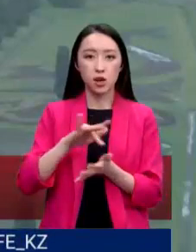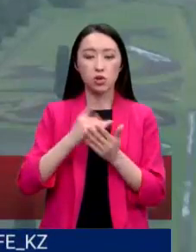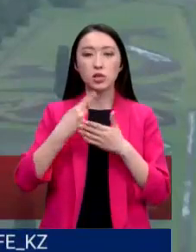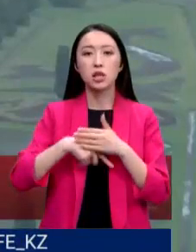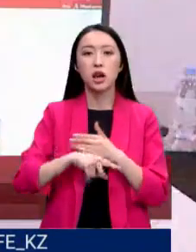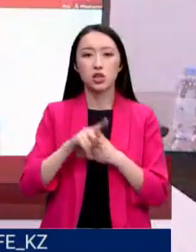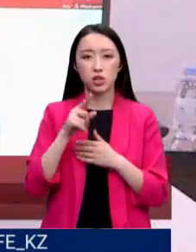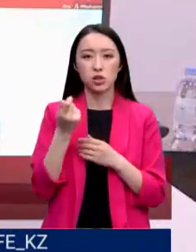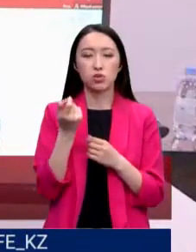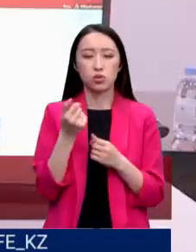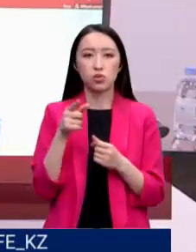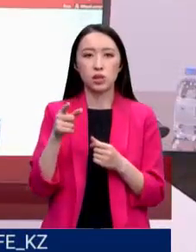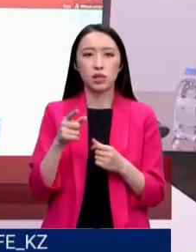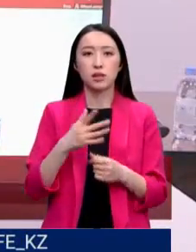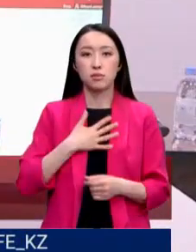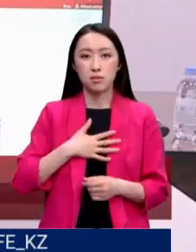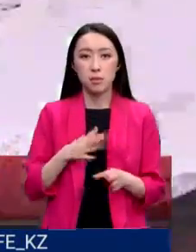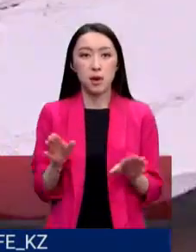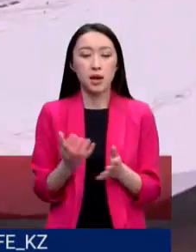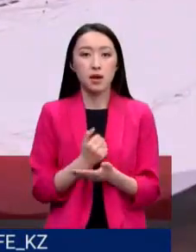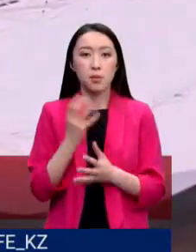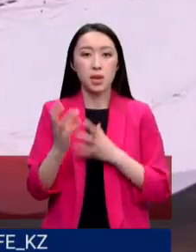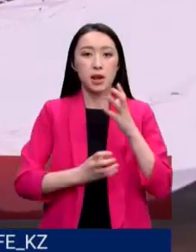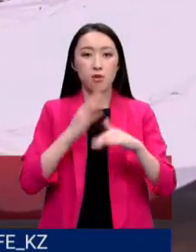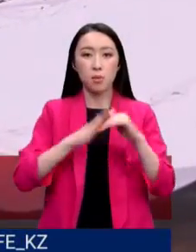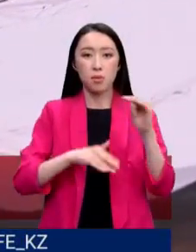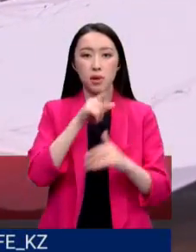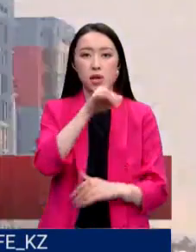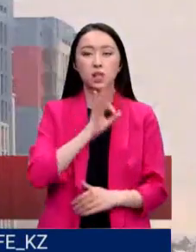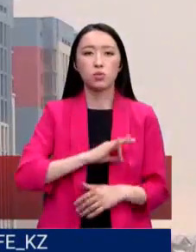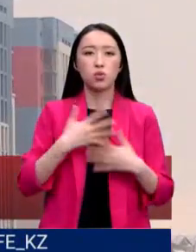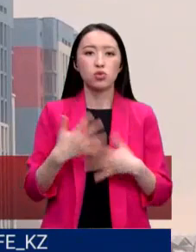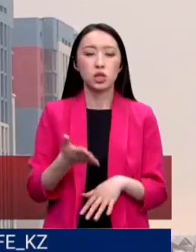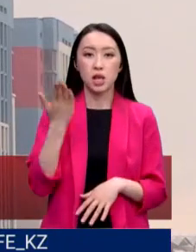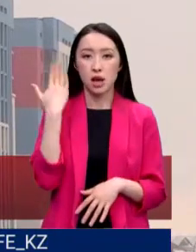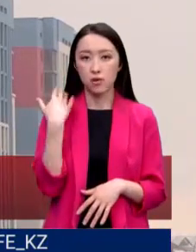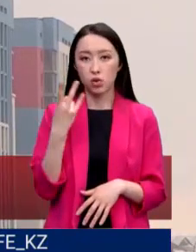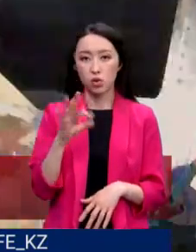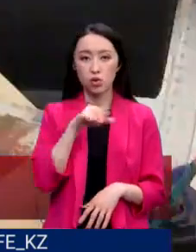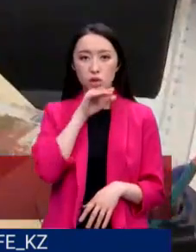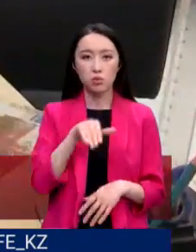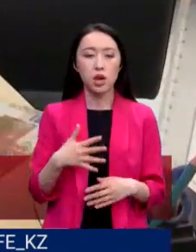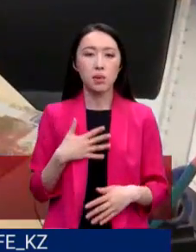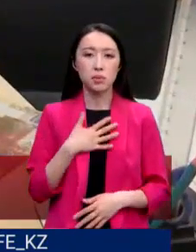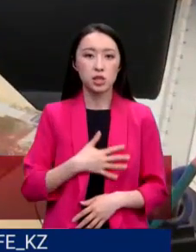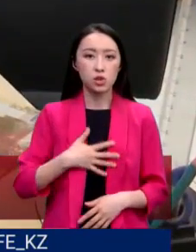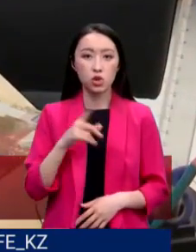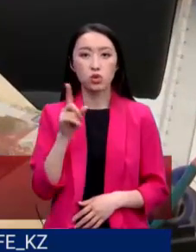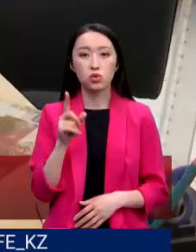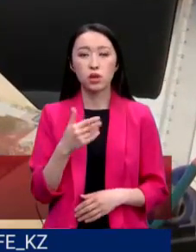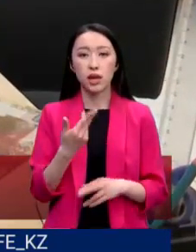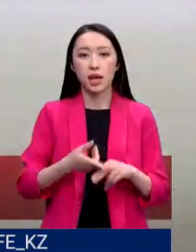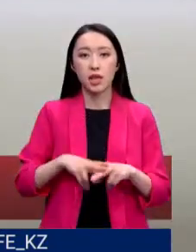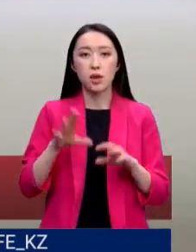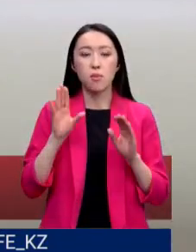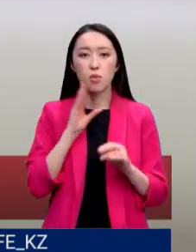значительно хромает. К тому же в мировой практике это используется очень давно. Однако эксперты обеспокоены тем, что это